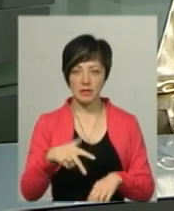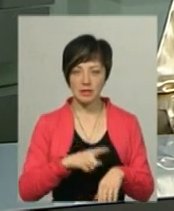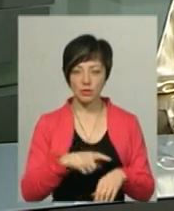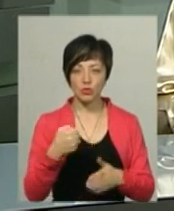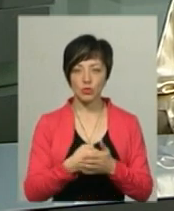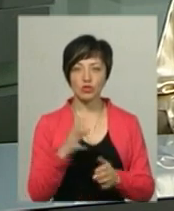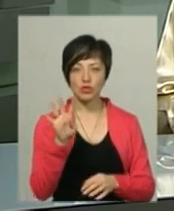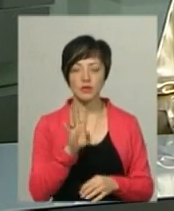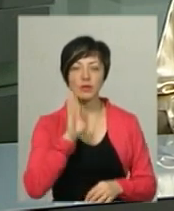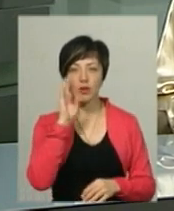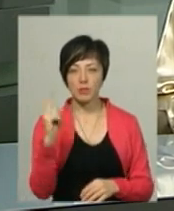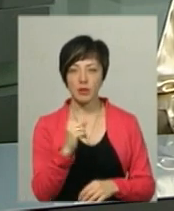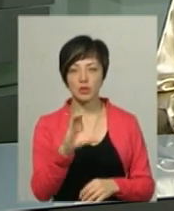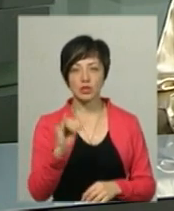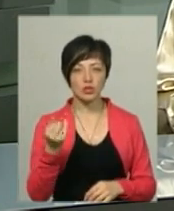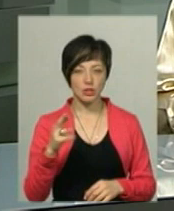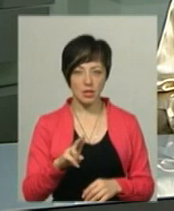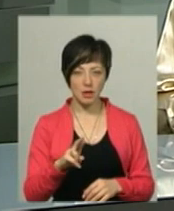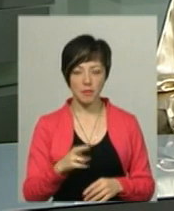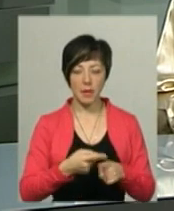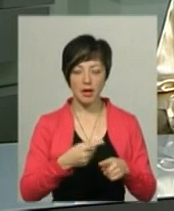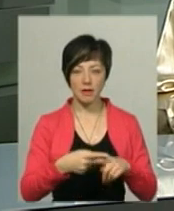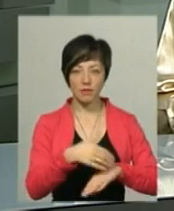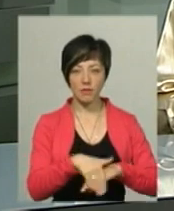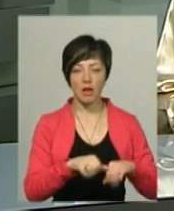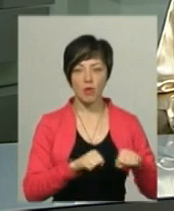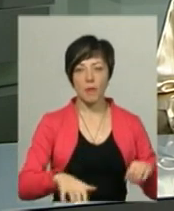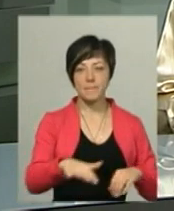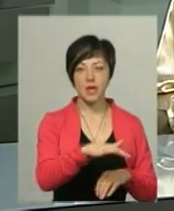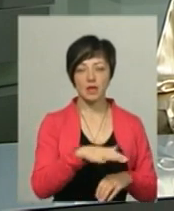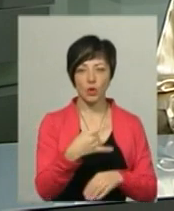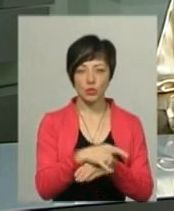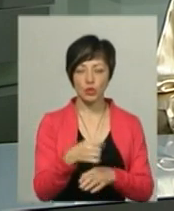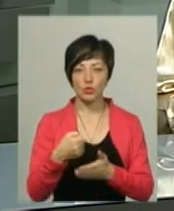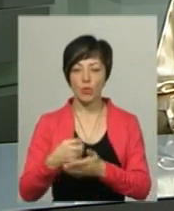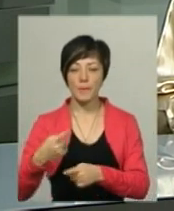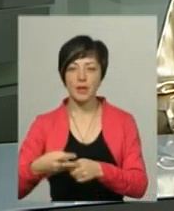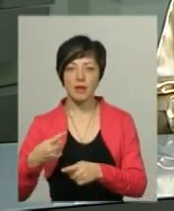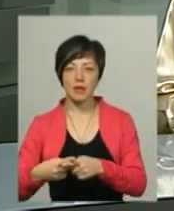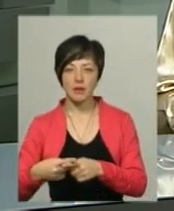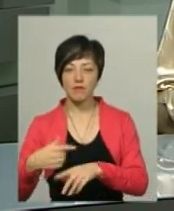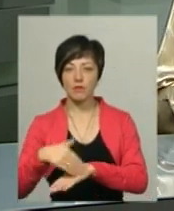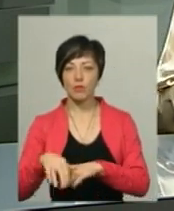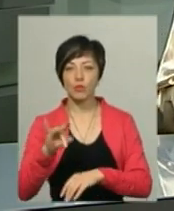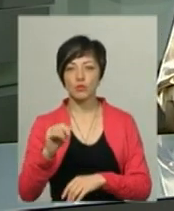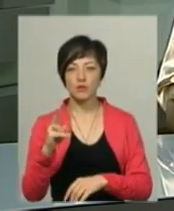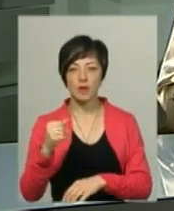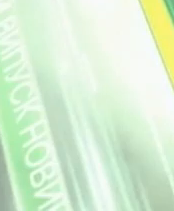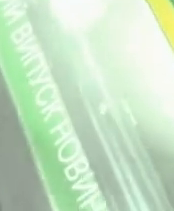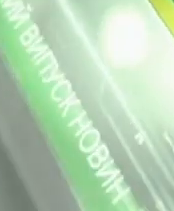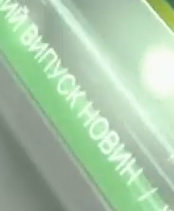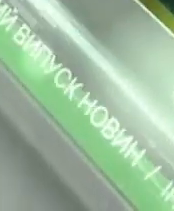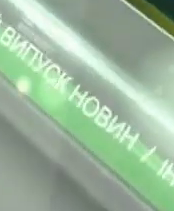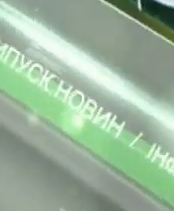до 4 ранку 1 січня. Від перехрестя вулиць Героїв Майдану Грушевського до перехрестя вулиць Проскурівська